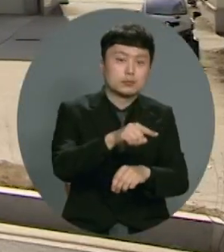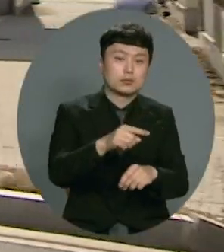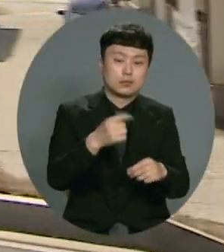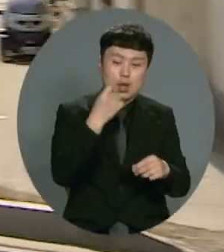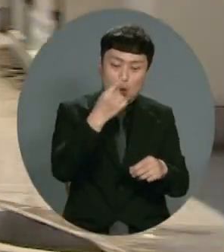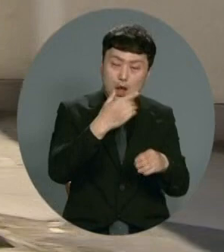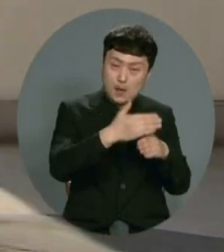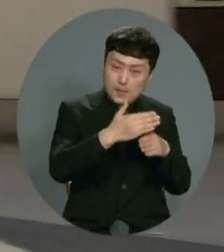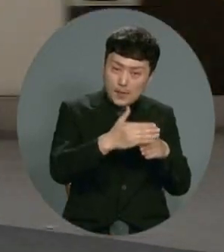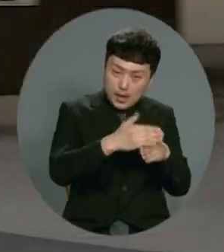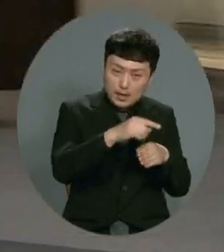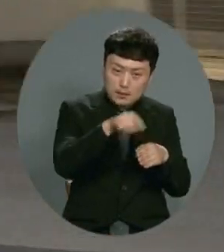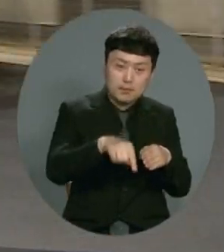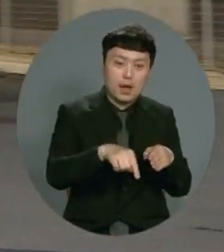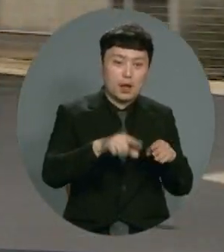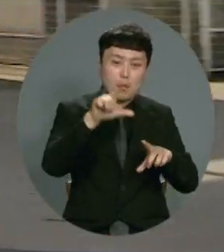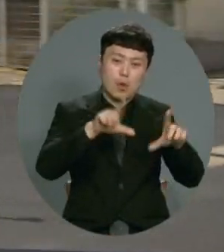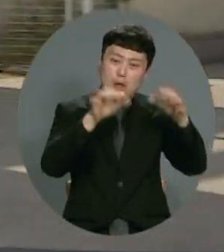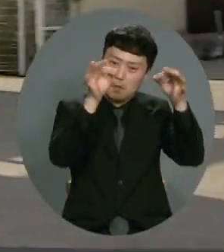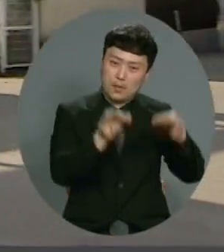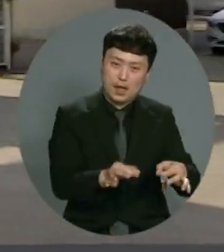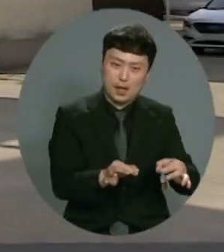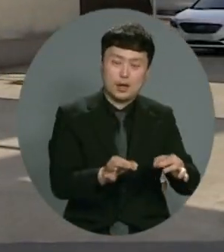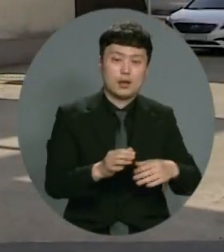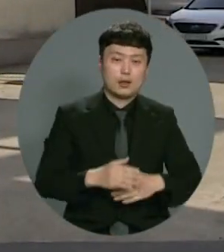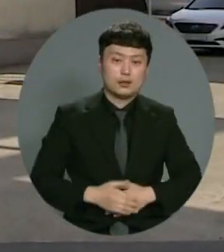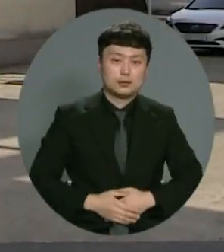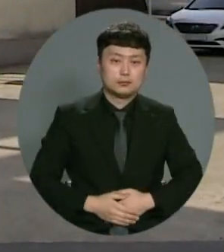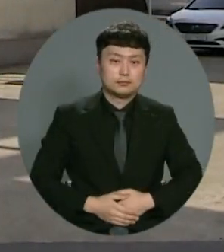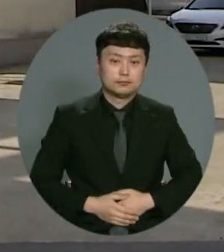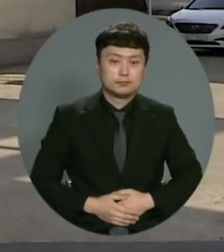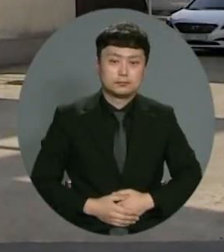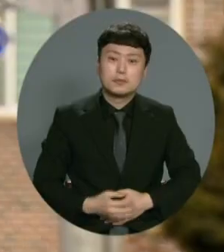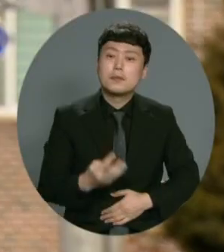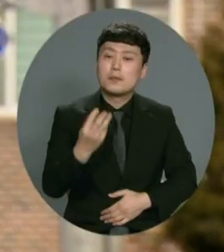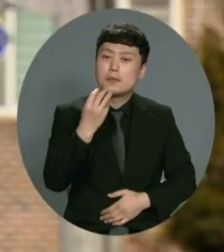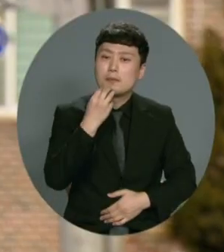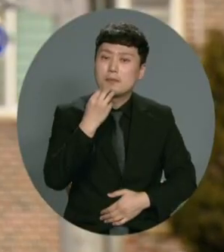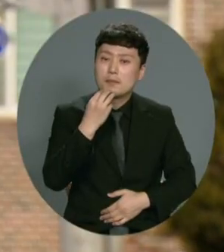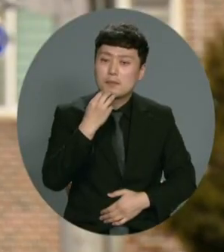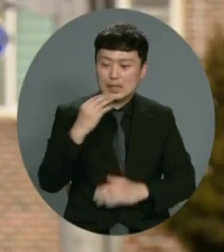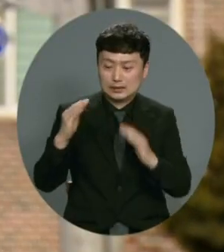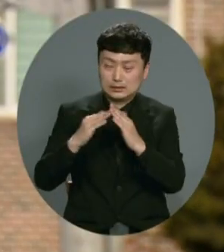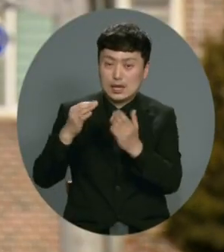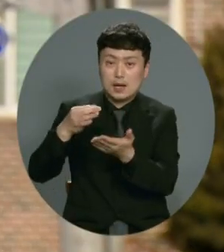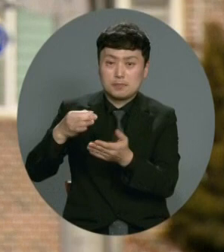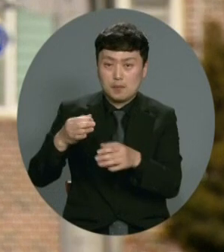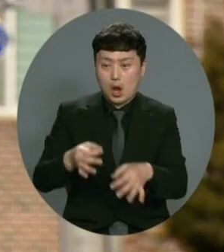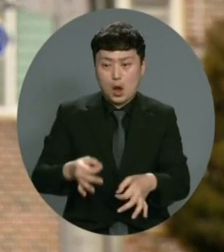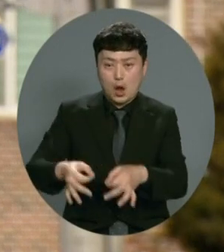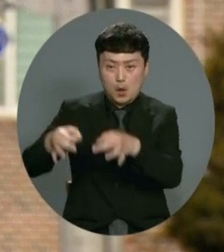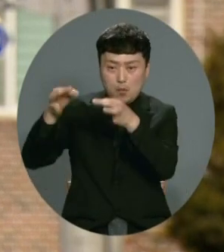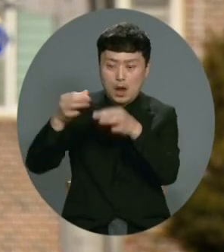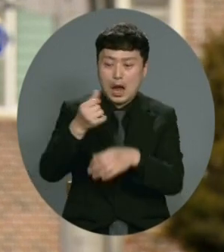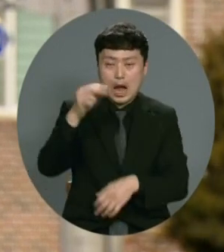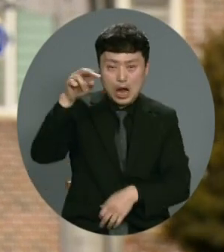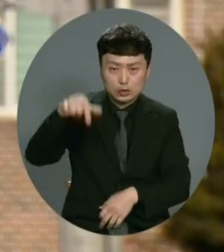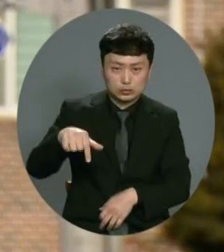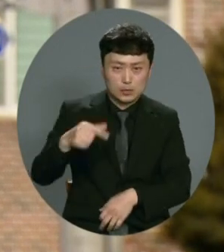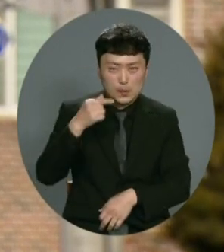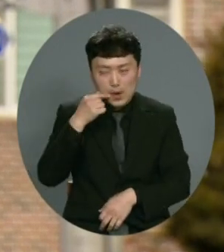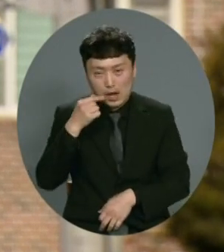월세 시장은 정반대의 모습을 보이고 있습니다 서울에서는 비싼 집값 때문에 하숙 열풍이 분다지만